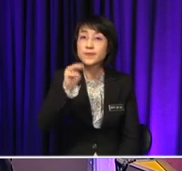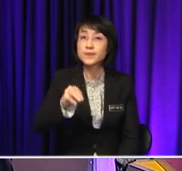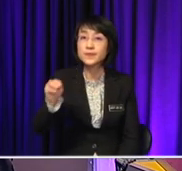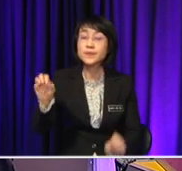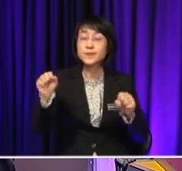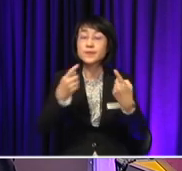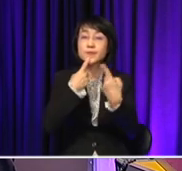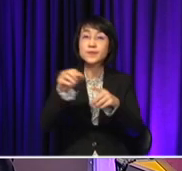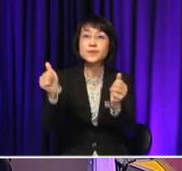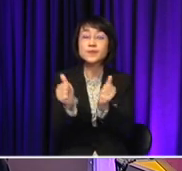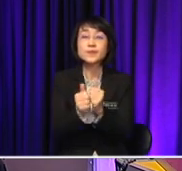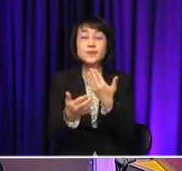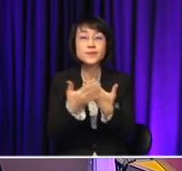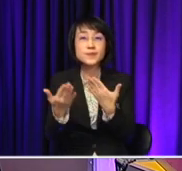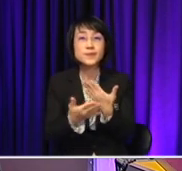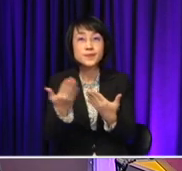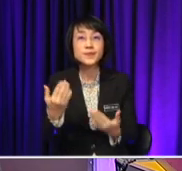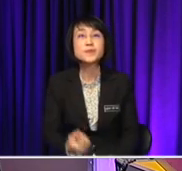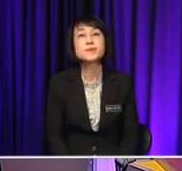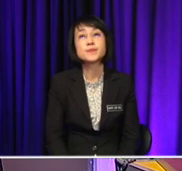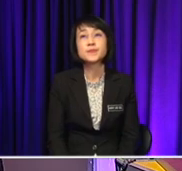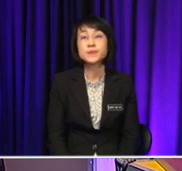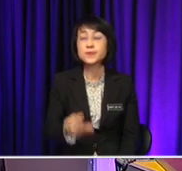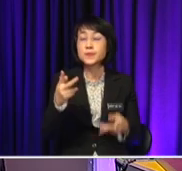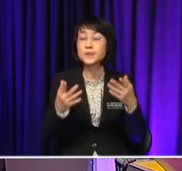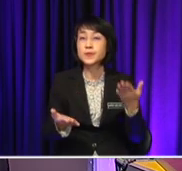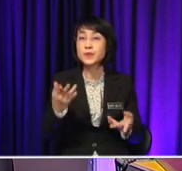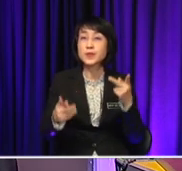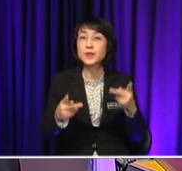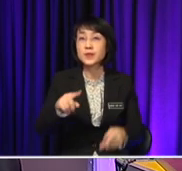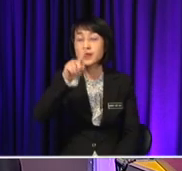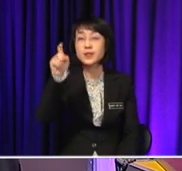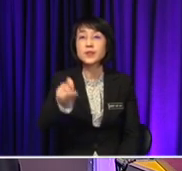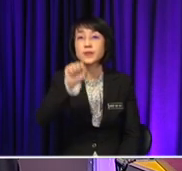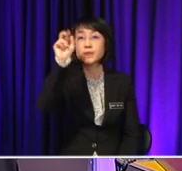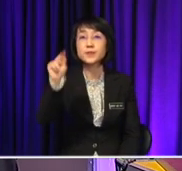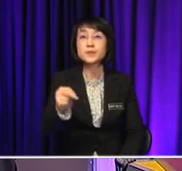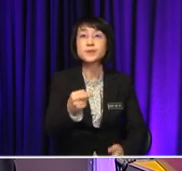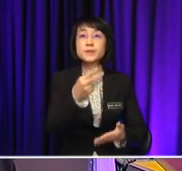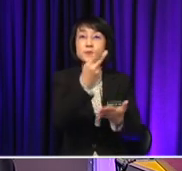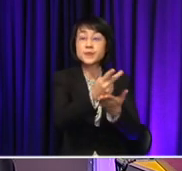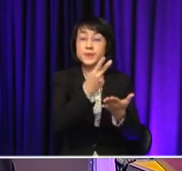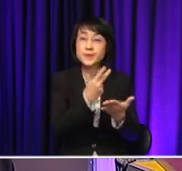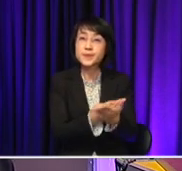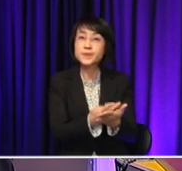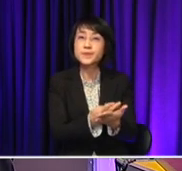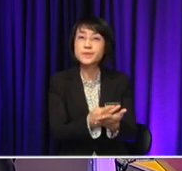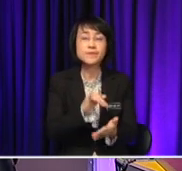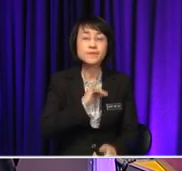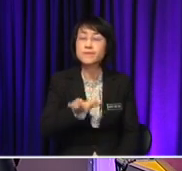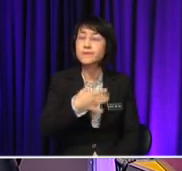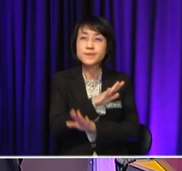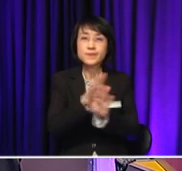mudah Oke mungkin kalau ditanya dan soal Isi saya setidak lah karena ini memerlukan fakta yang sangat-sangat tepat untuk